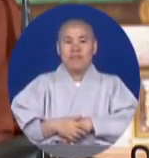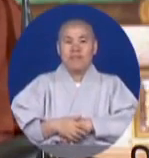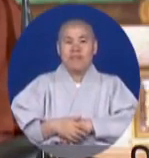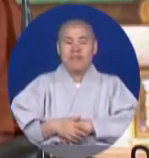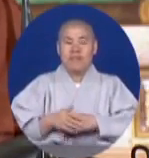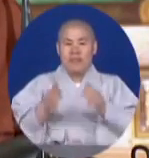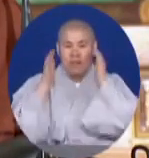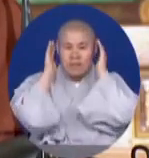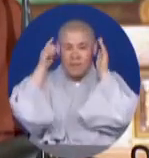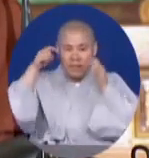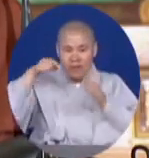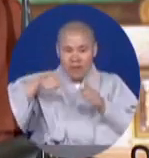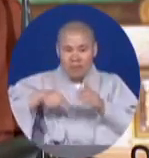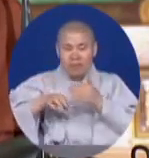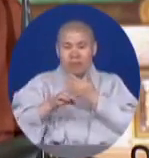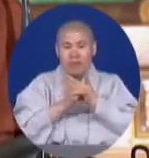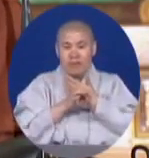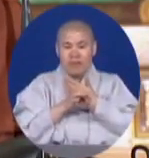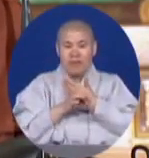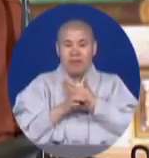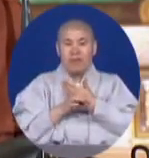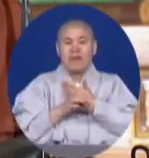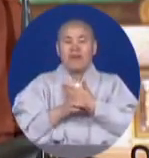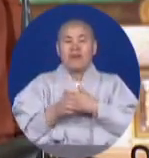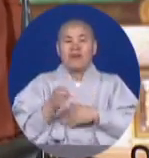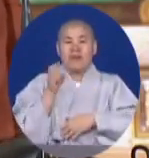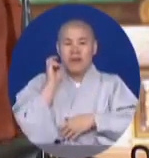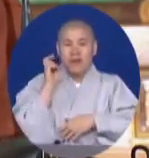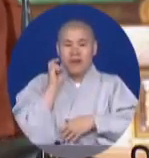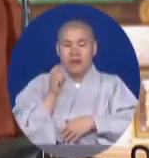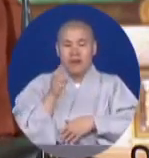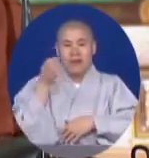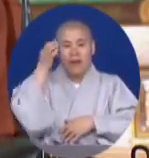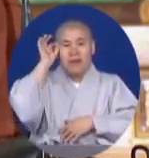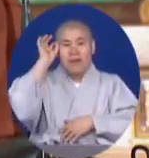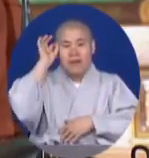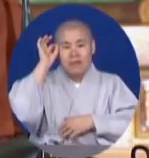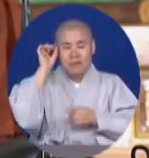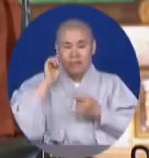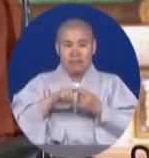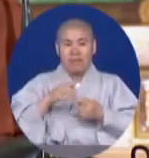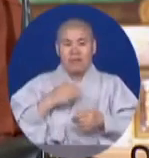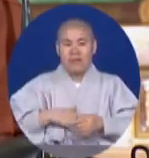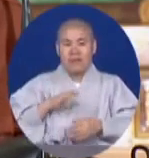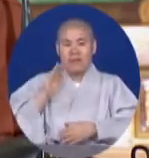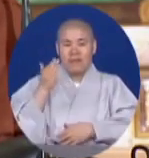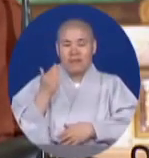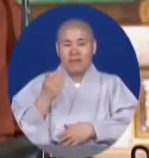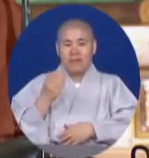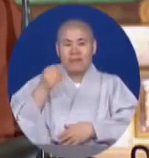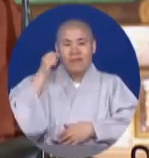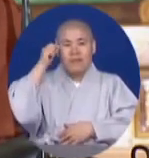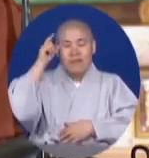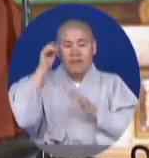이게 공부가 깊어지면 이거 그렇구나 털커덕 알게 돼요. 오불견공이라 깨달은 사람은 왜 허공을 못